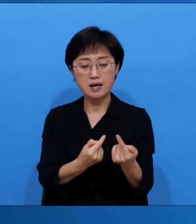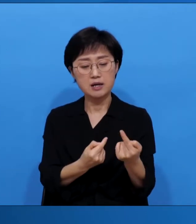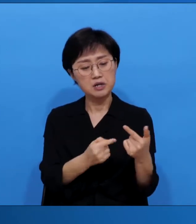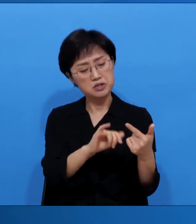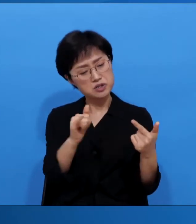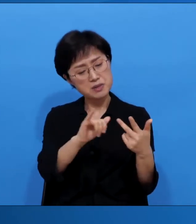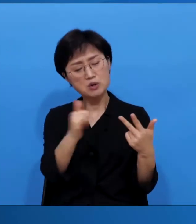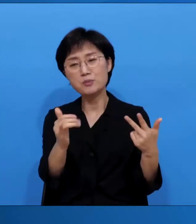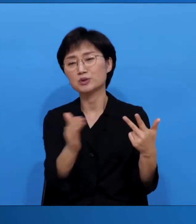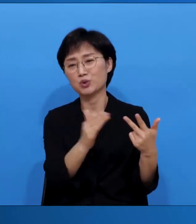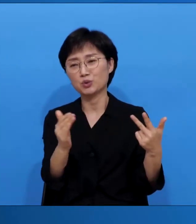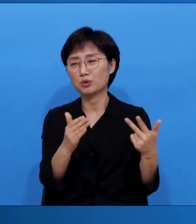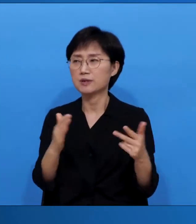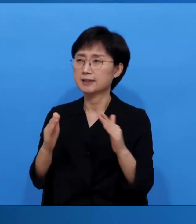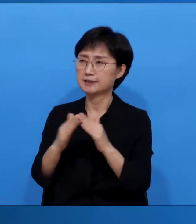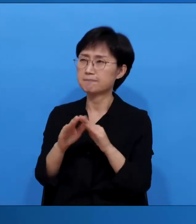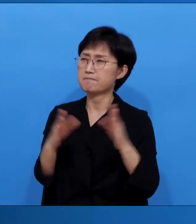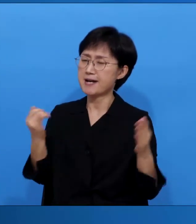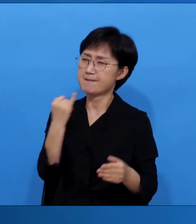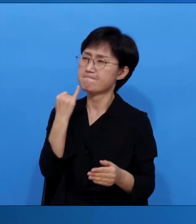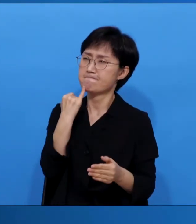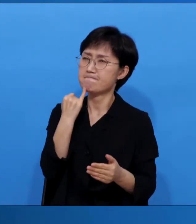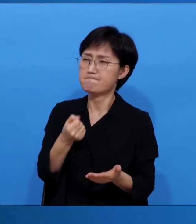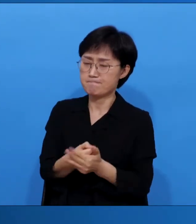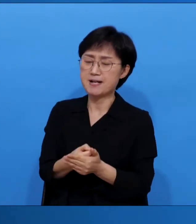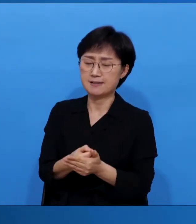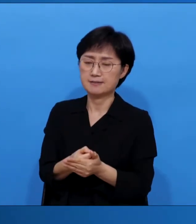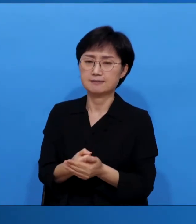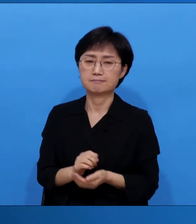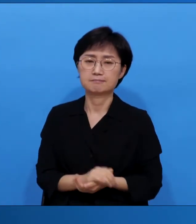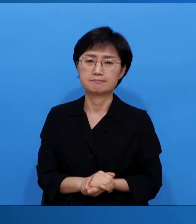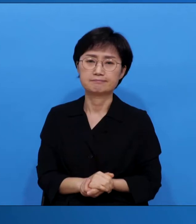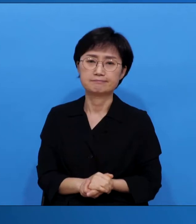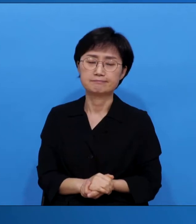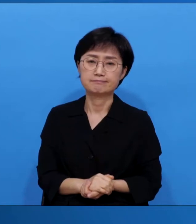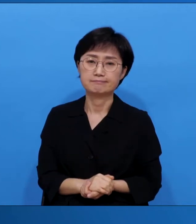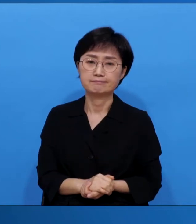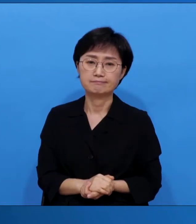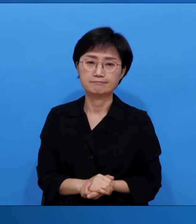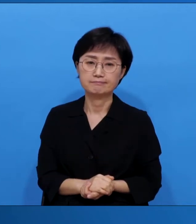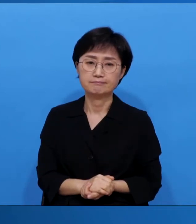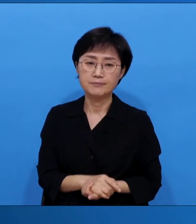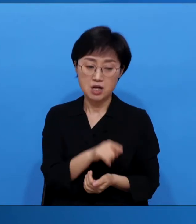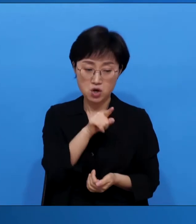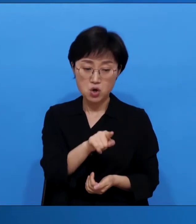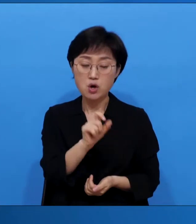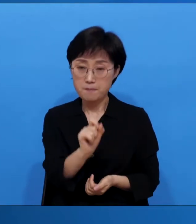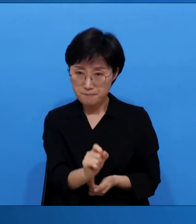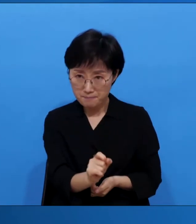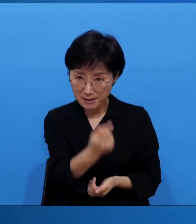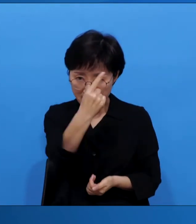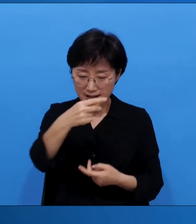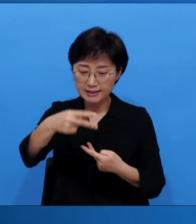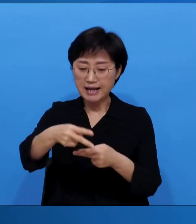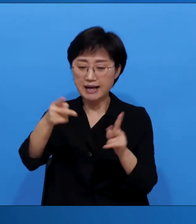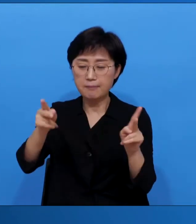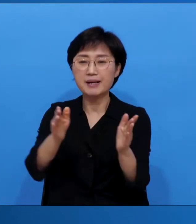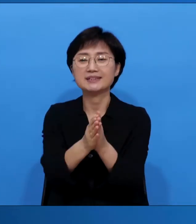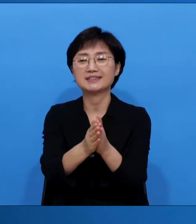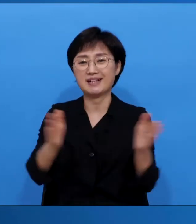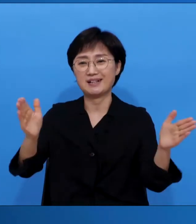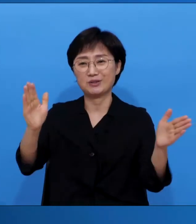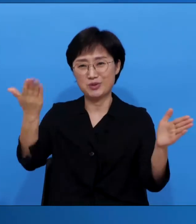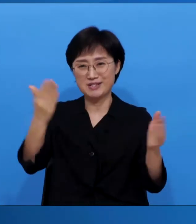7명의 성도가 자신의 집을 개방하겠다고 자원하였습니다. 이것이 다락방 운동의 시작이